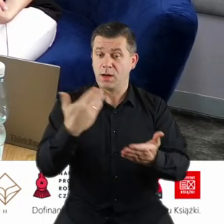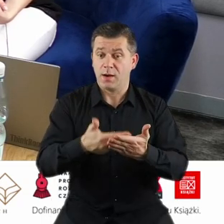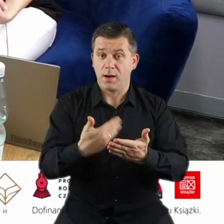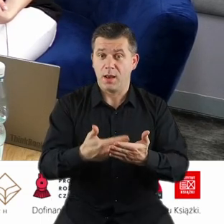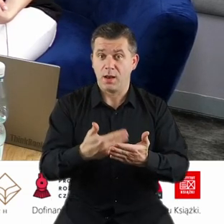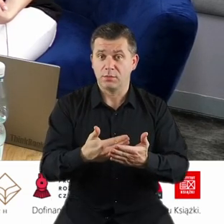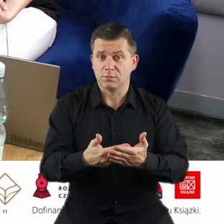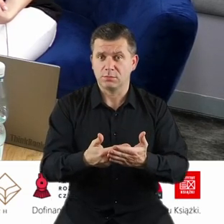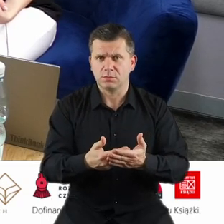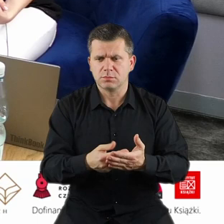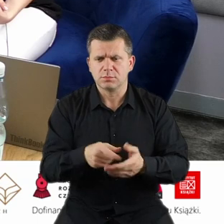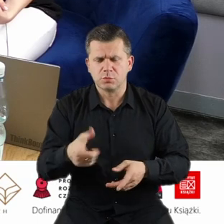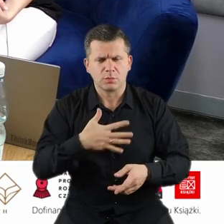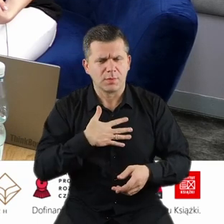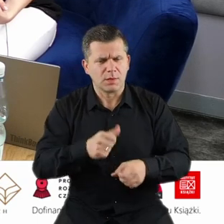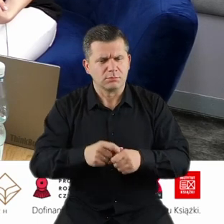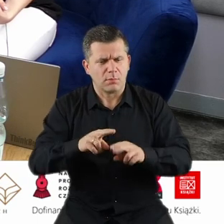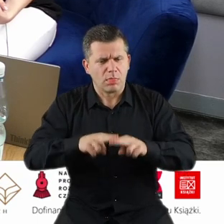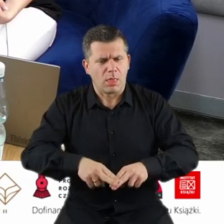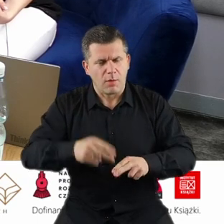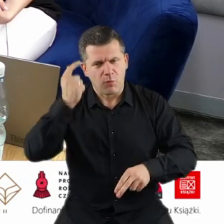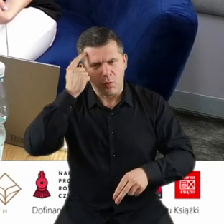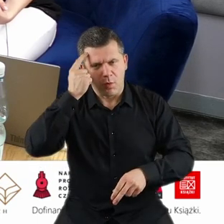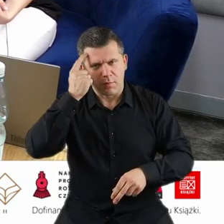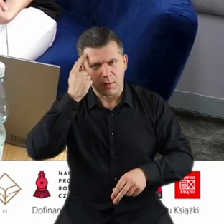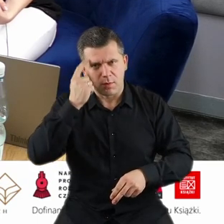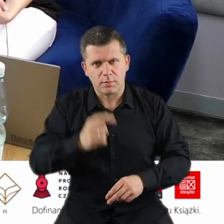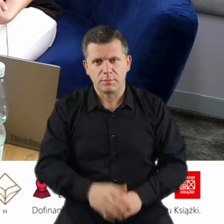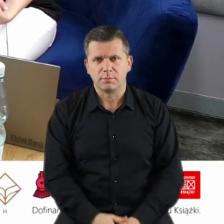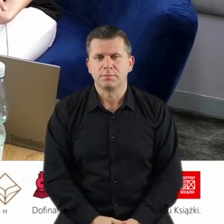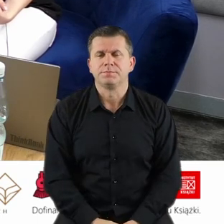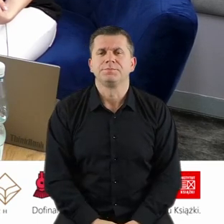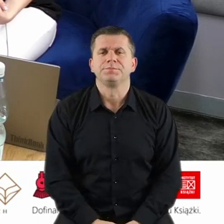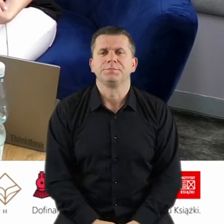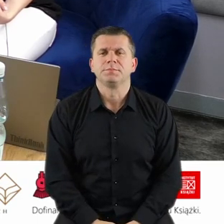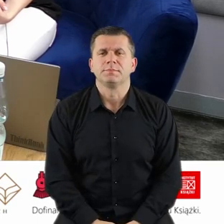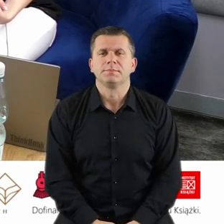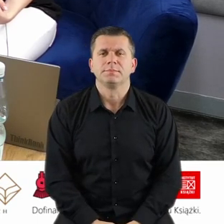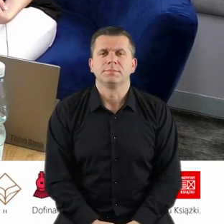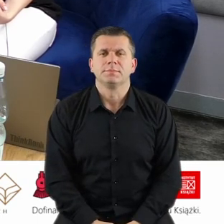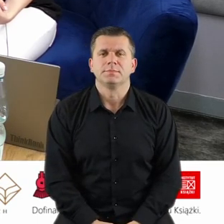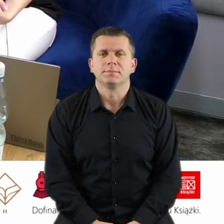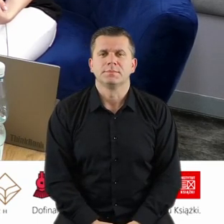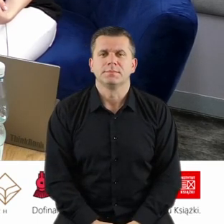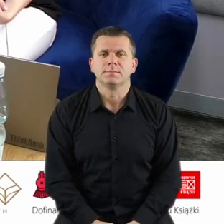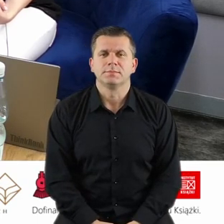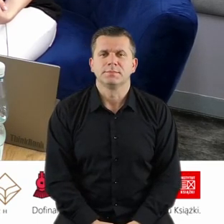dlaczego on, jak to jest ten gatunek, który gdzieś tam zostaje w głowie, i pomogło mi w tym zdanie Wojciecha Tachmana, który